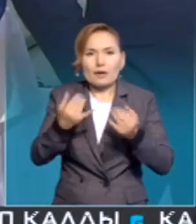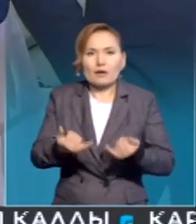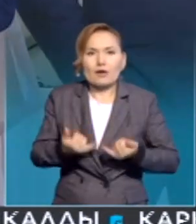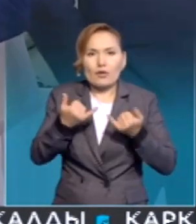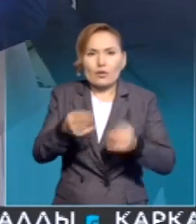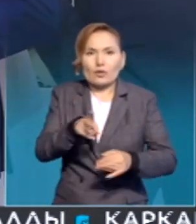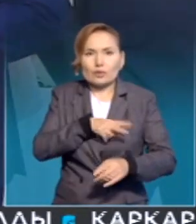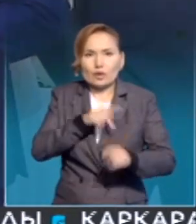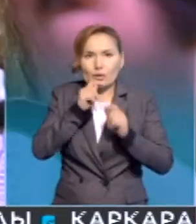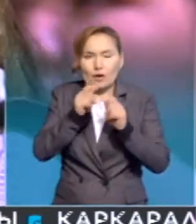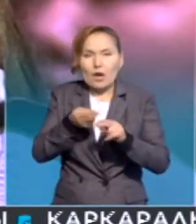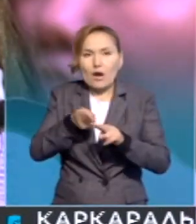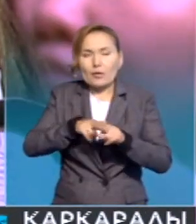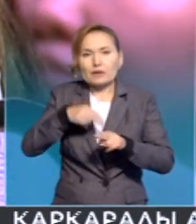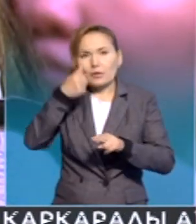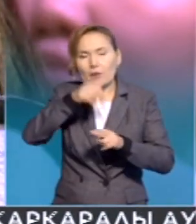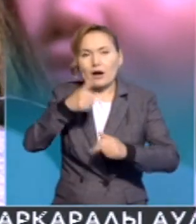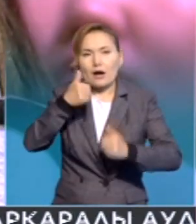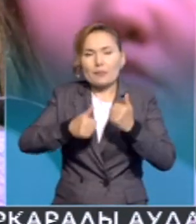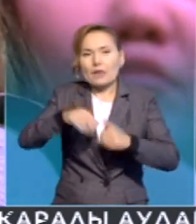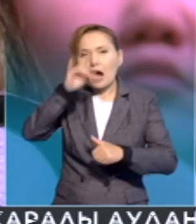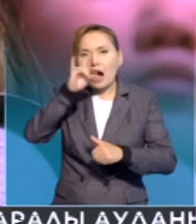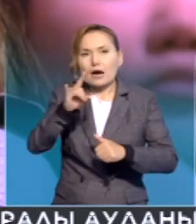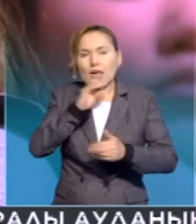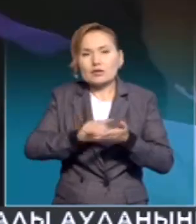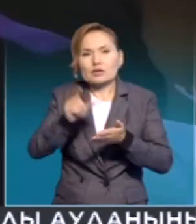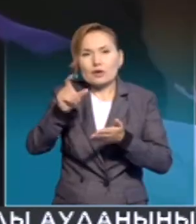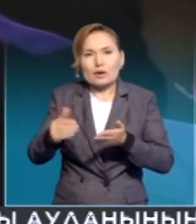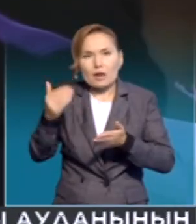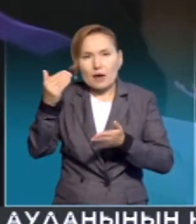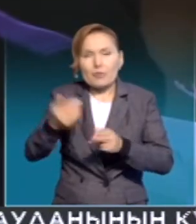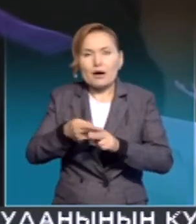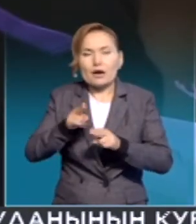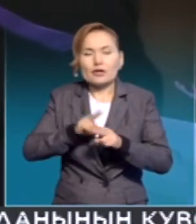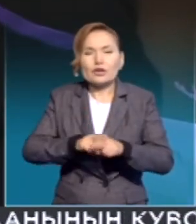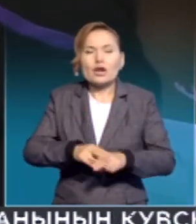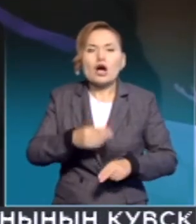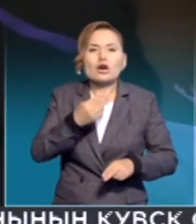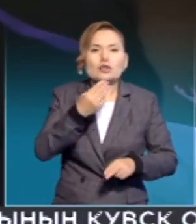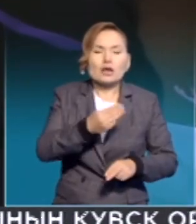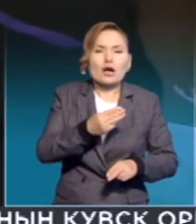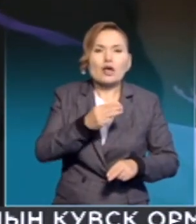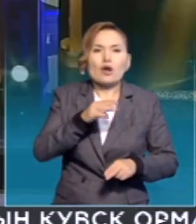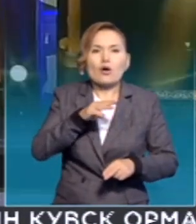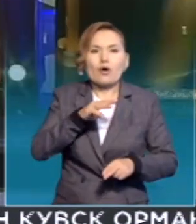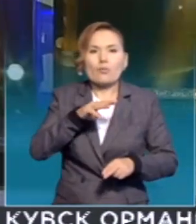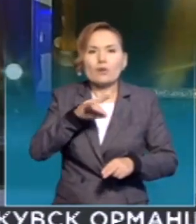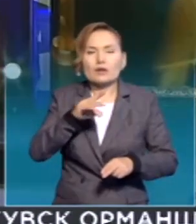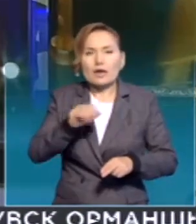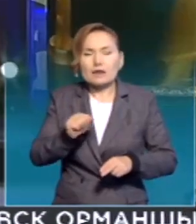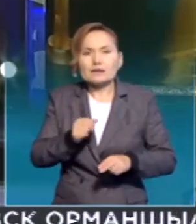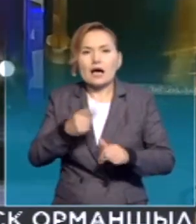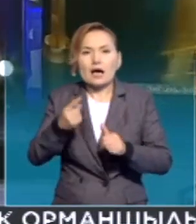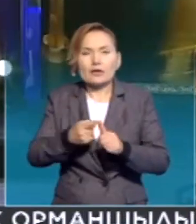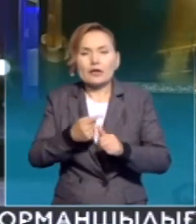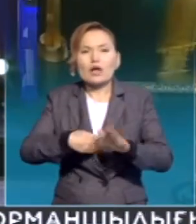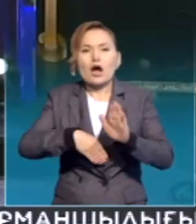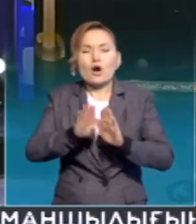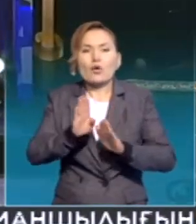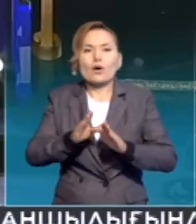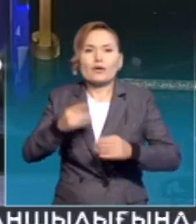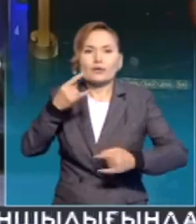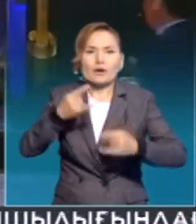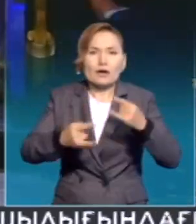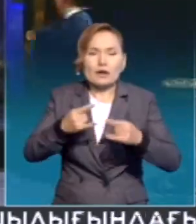ие болды. Биылғы байқауға Қазақ журналистикасының жампозы Шерхан Мұртаза мен Камал Смайылов атындағы телевизия үздігі атты